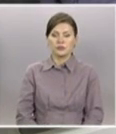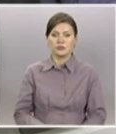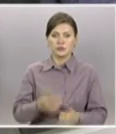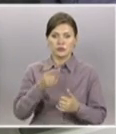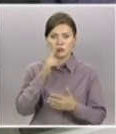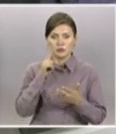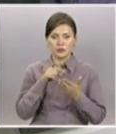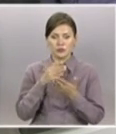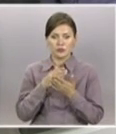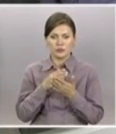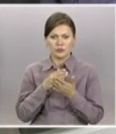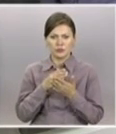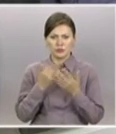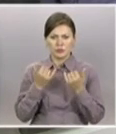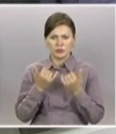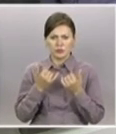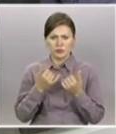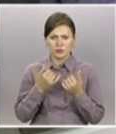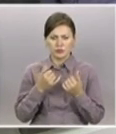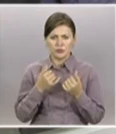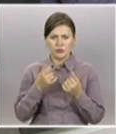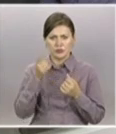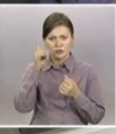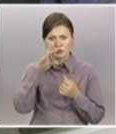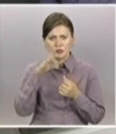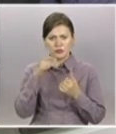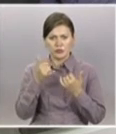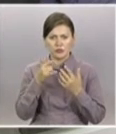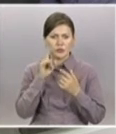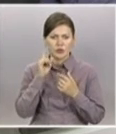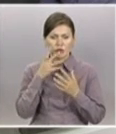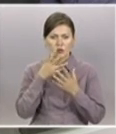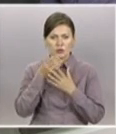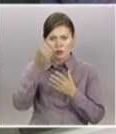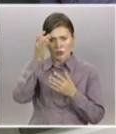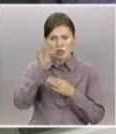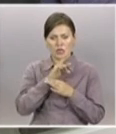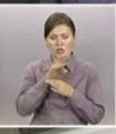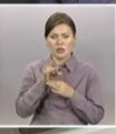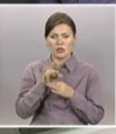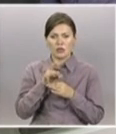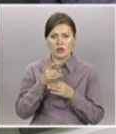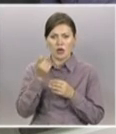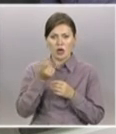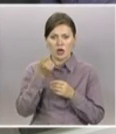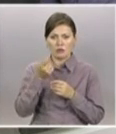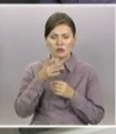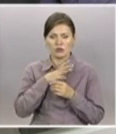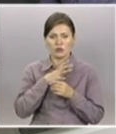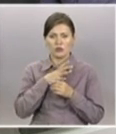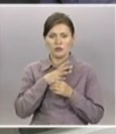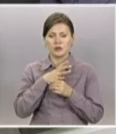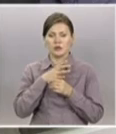бір сұрақ болушы еді. Қазіргі уақытта бәріміз белгілі, енді жастар өз діни біліміне аз